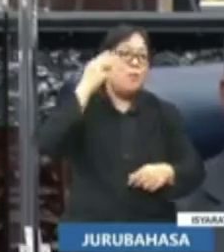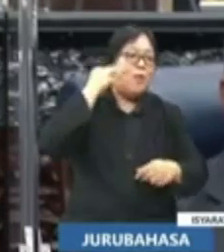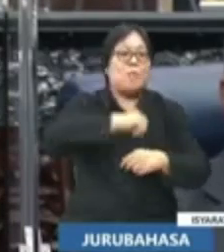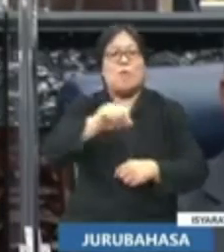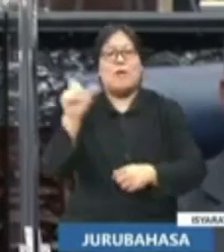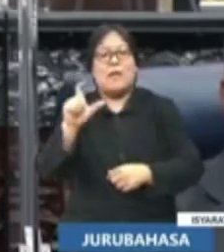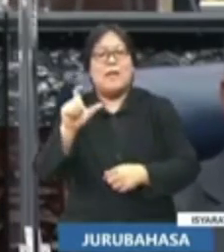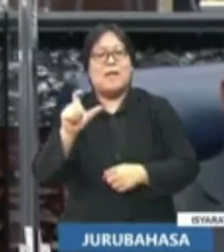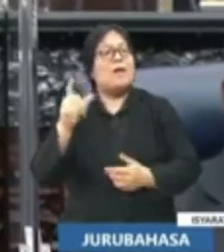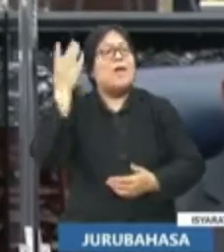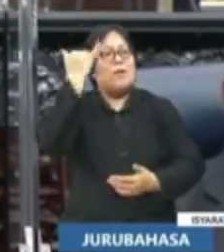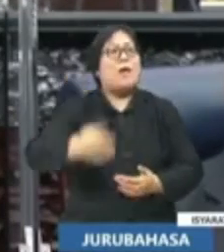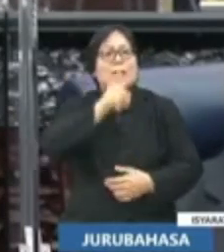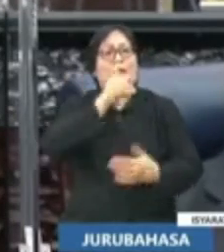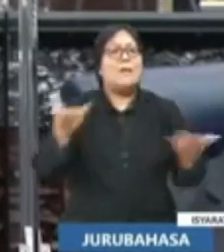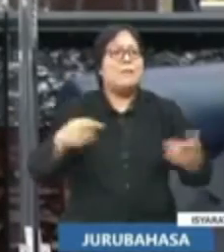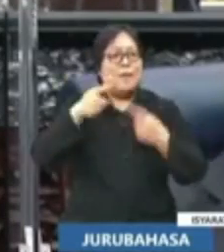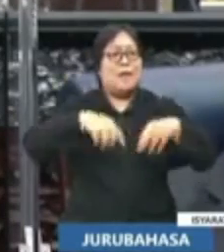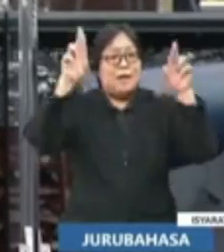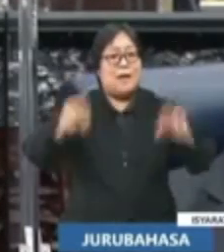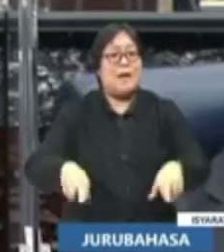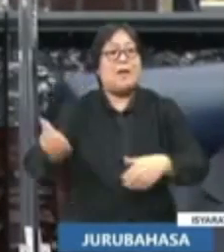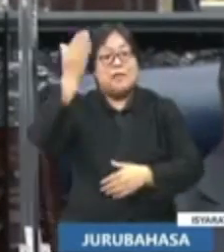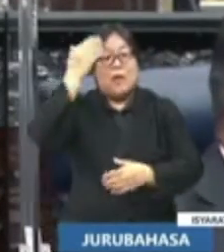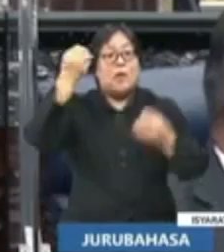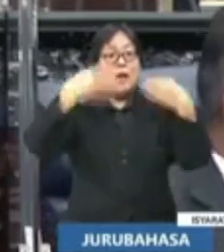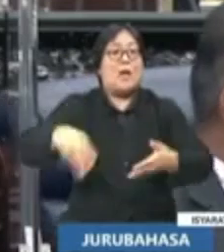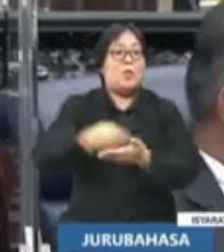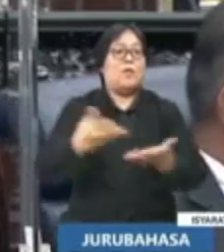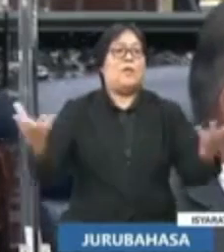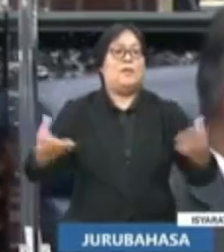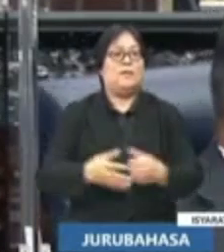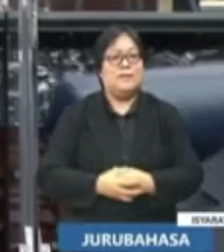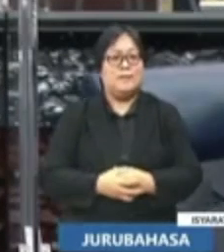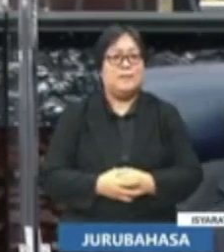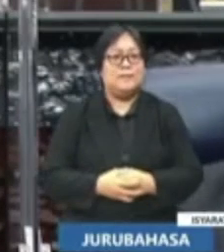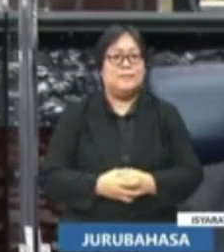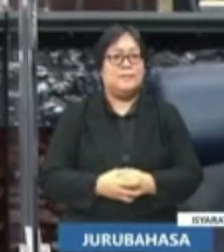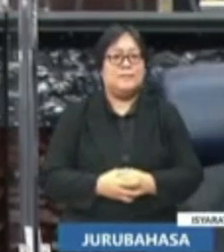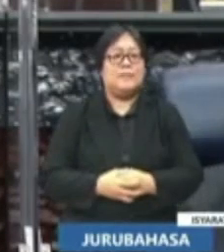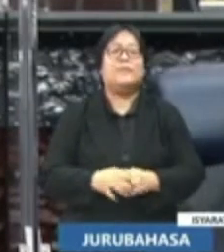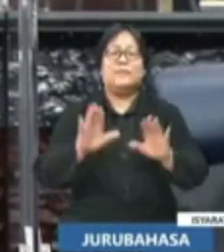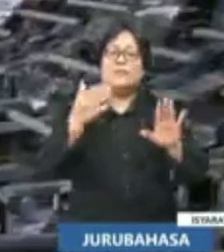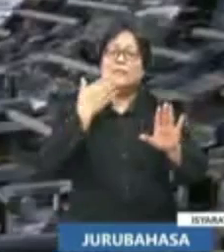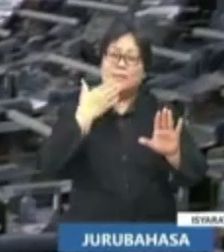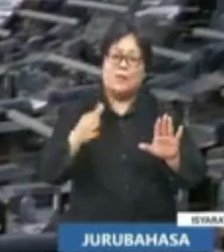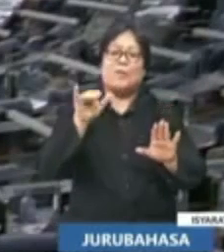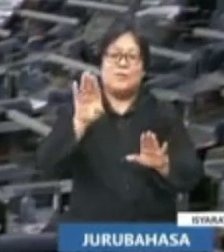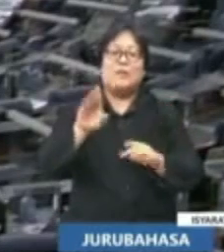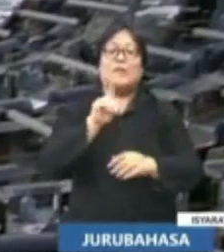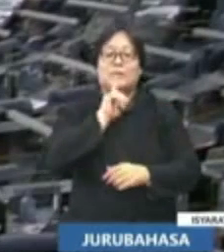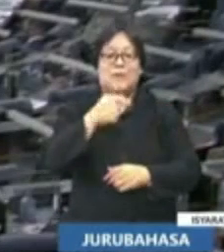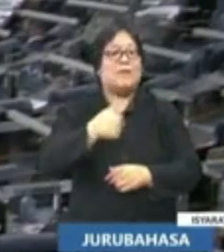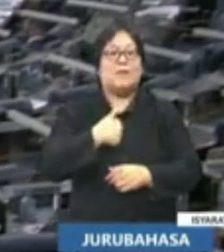Islam, pesan apa diam bila rakyat tahu hilang duit begitu banyak. Terima kasih, Yang Berhormat.